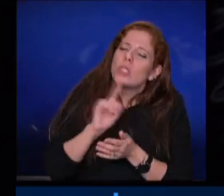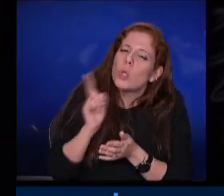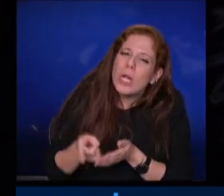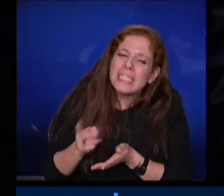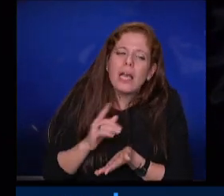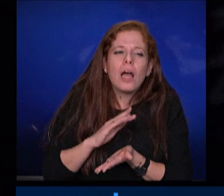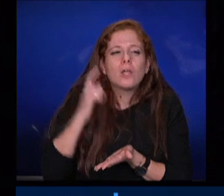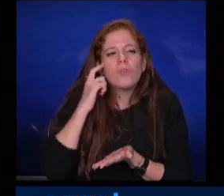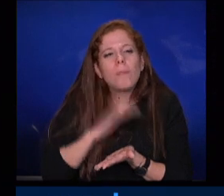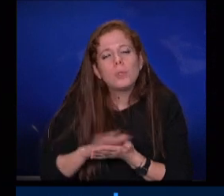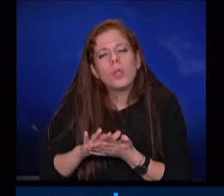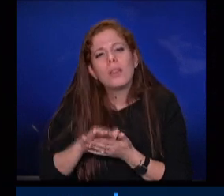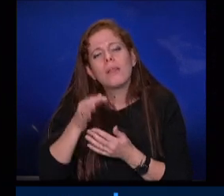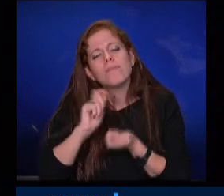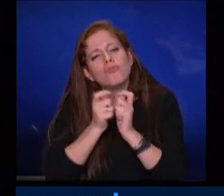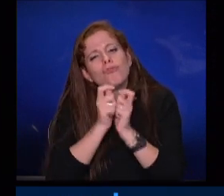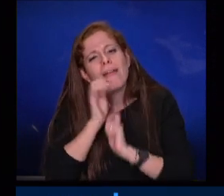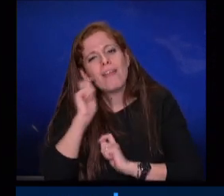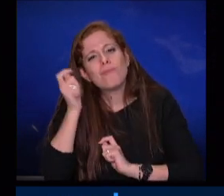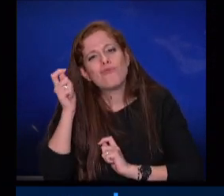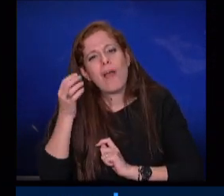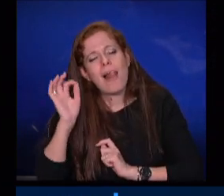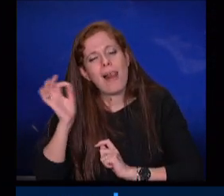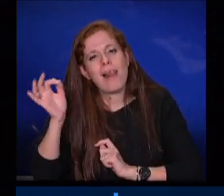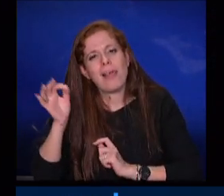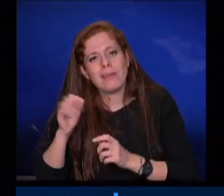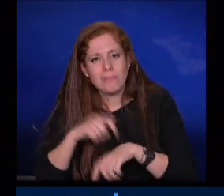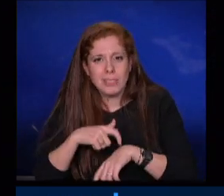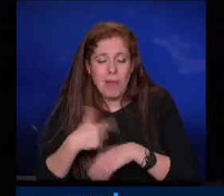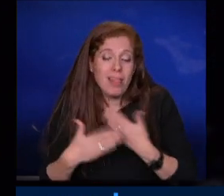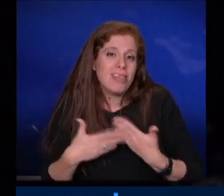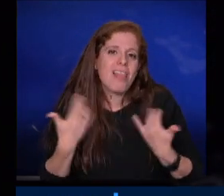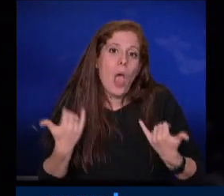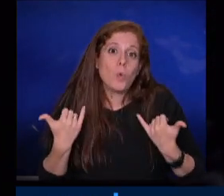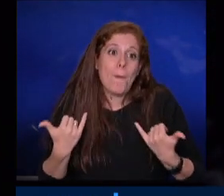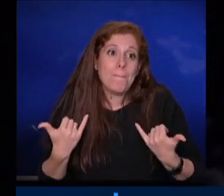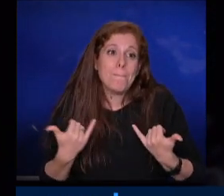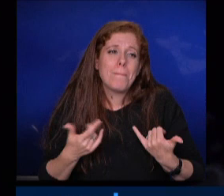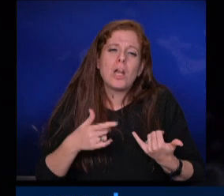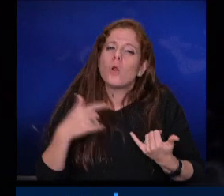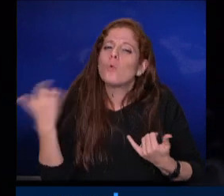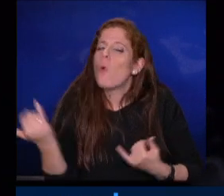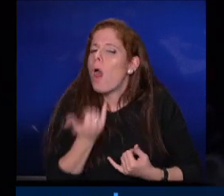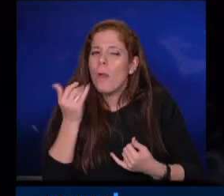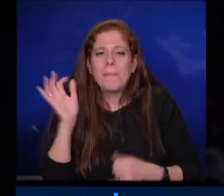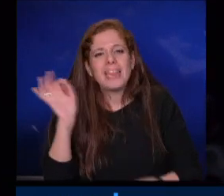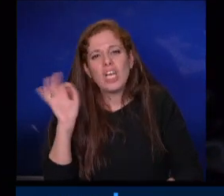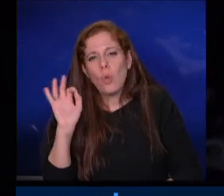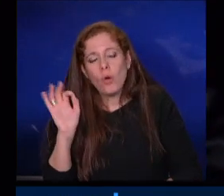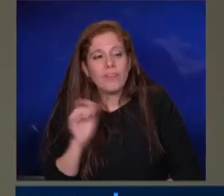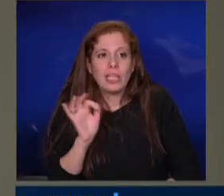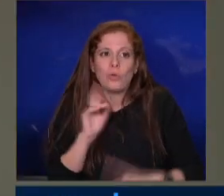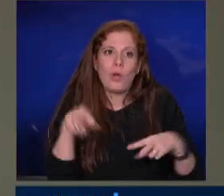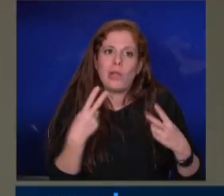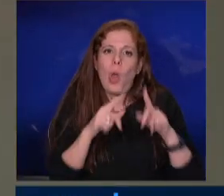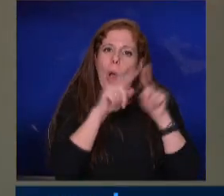פשוט משתנה ומשתכלל עם הזמן. היום אנחנו כל היום בטיק טוק, ואת הטיק טוק אני לא יכול לשדר